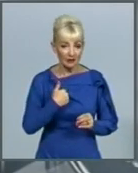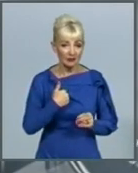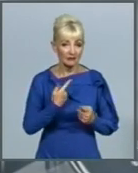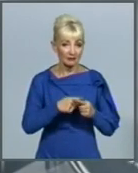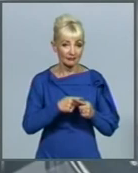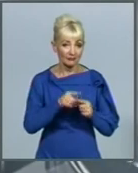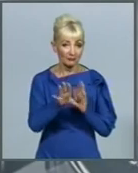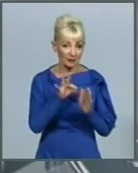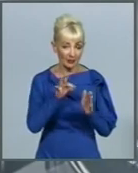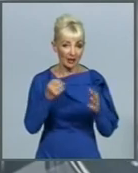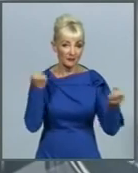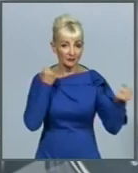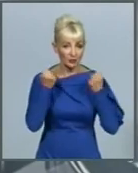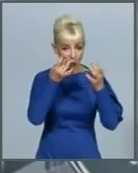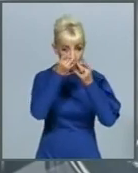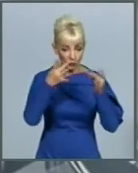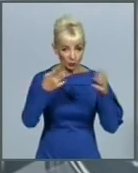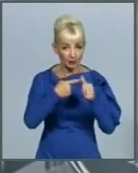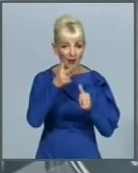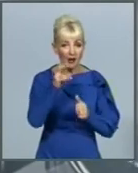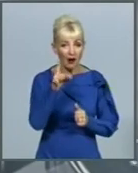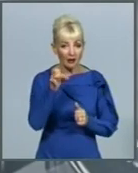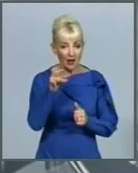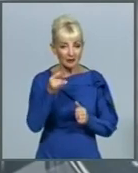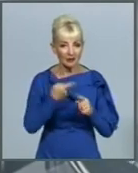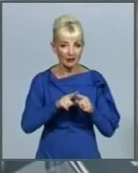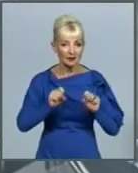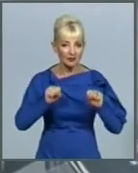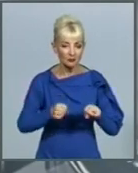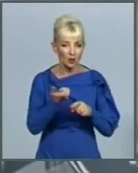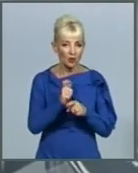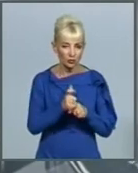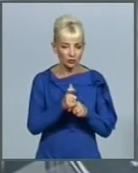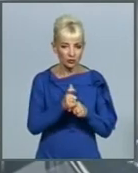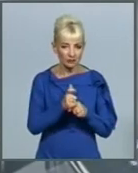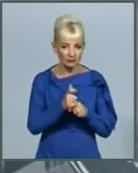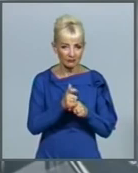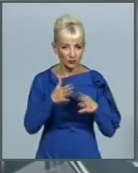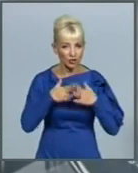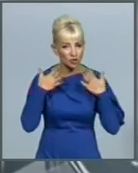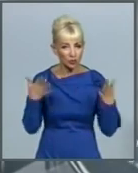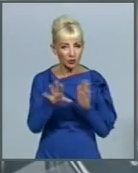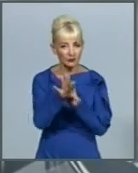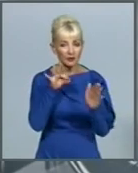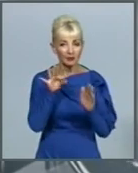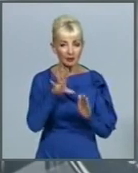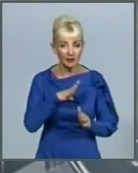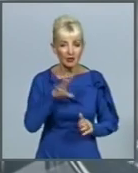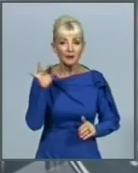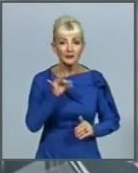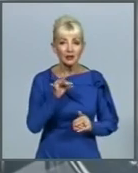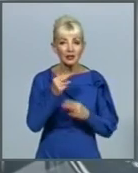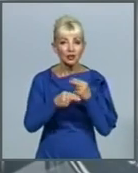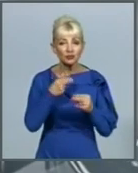культуры. В Каразино это возможно, очень широкий выбор был. И